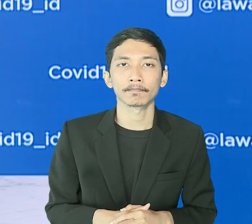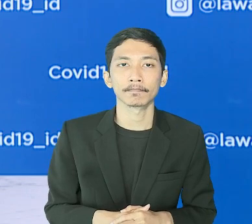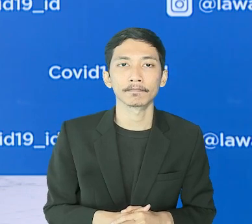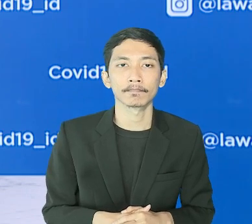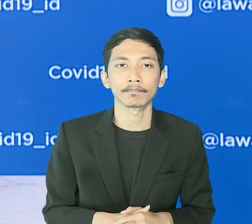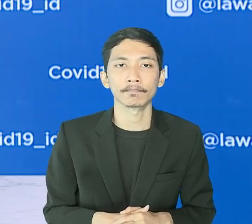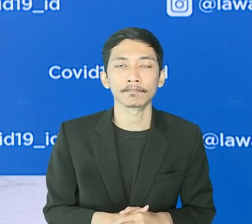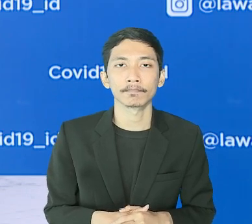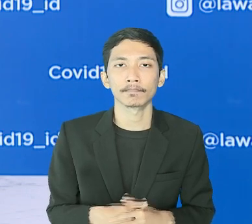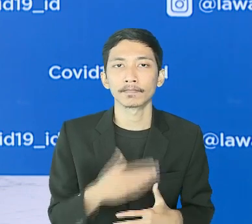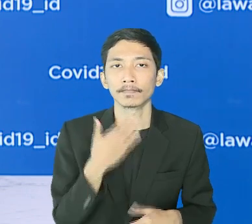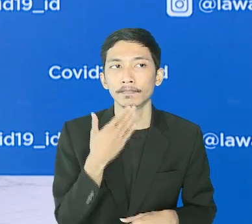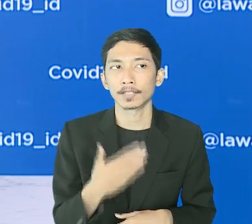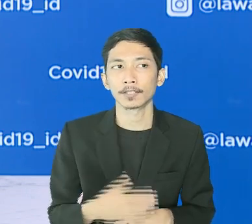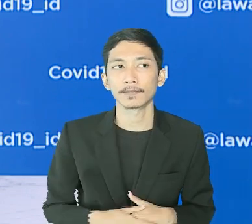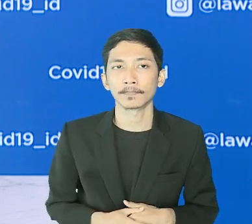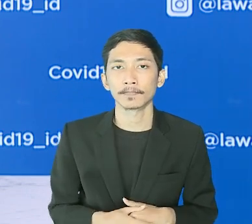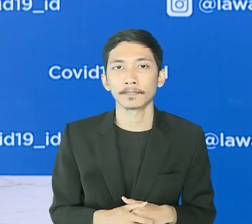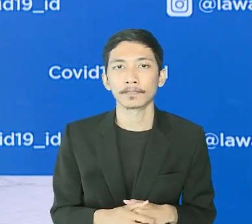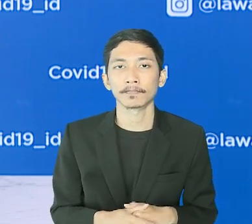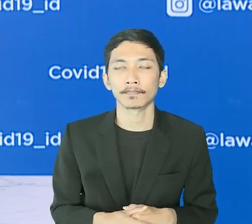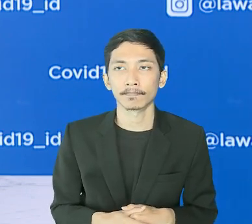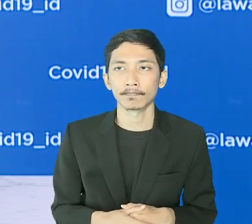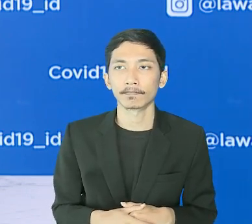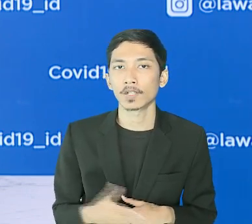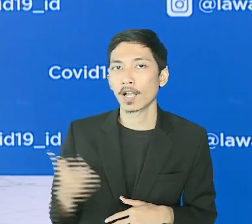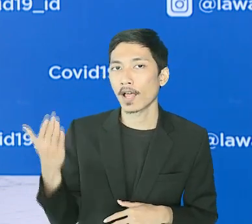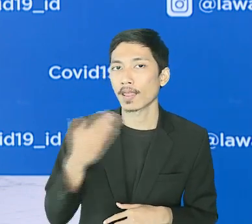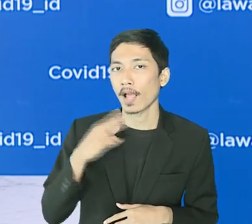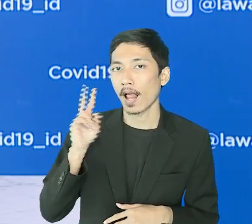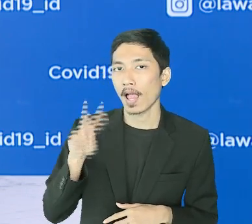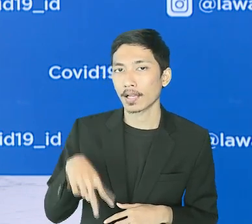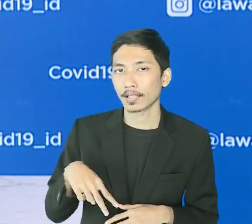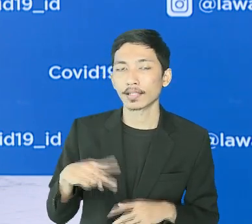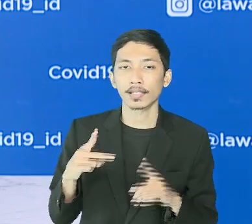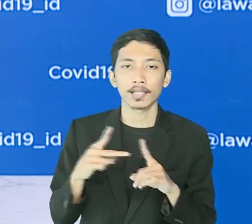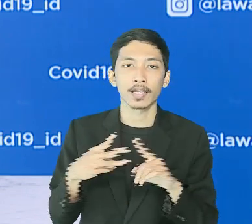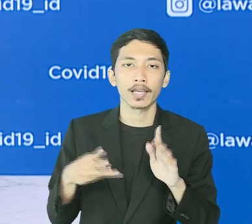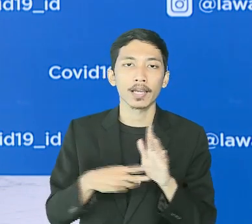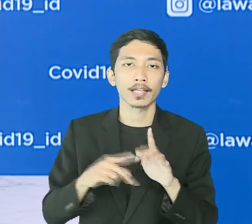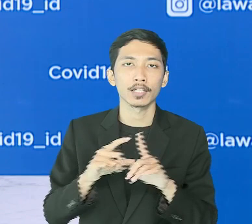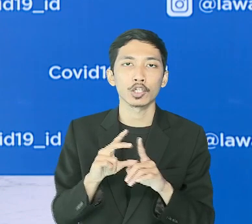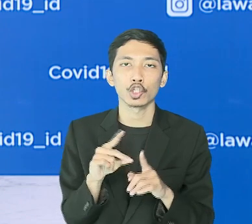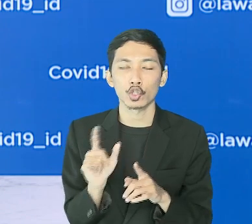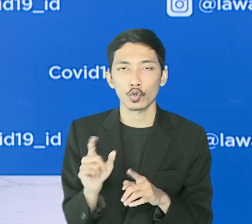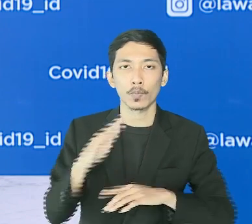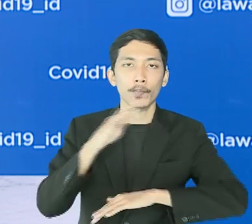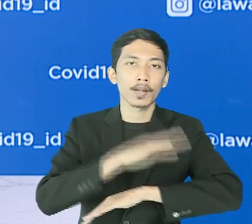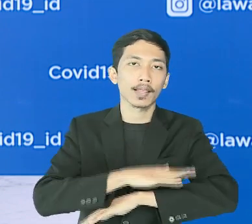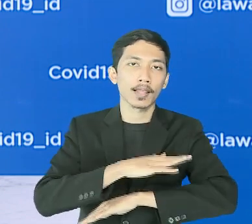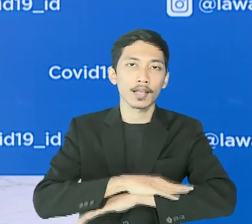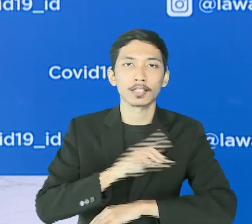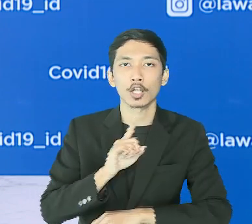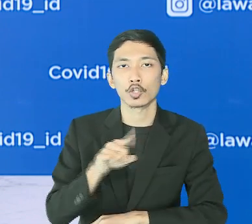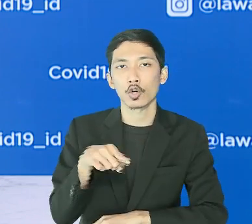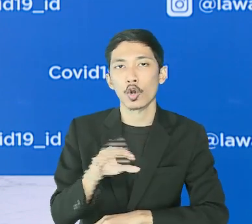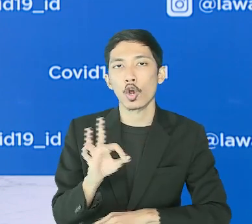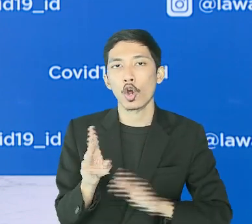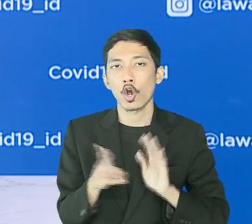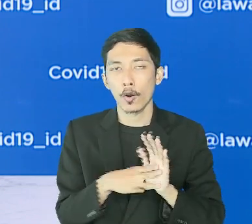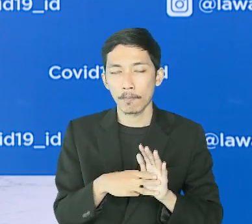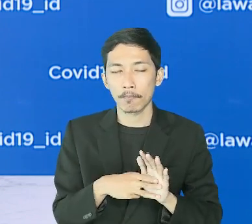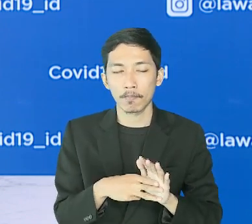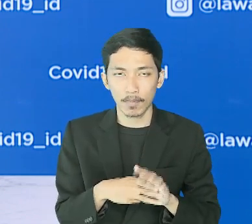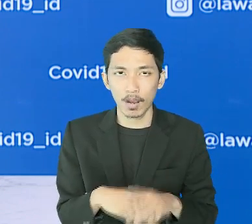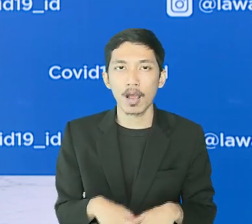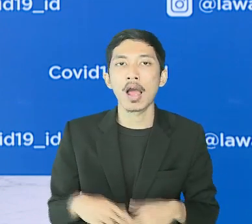lapangan. Terima kasih. Pertanyaan kedua dari hendroberita1.com. Mohon update-nya Prof.